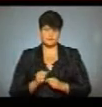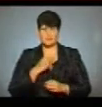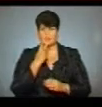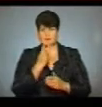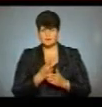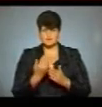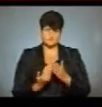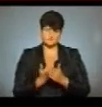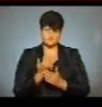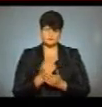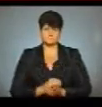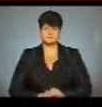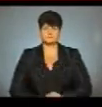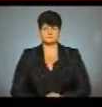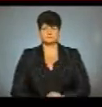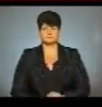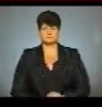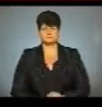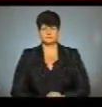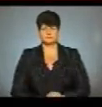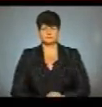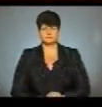у випуску.